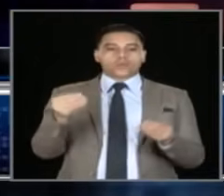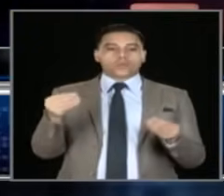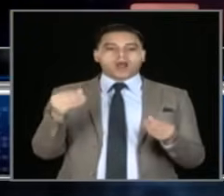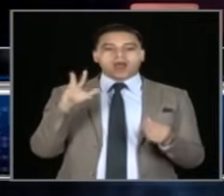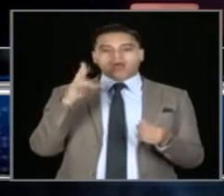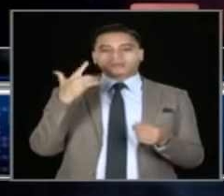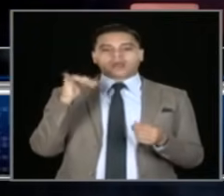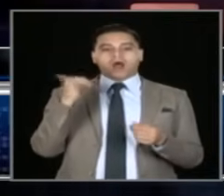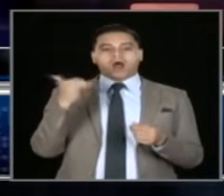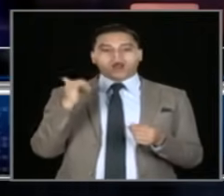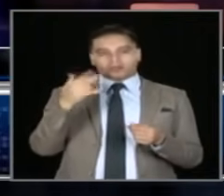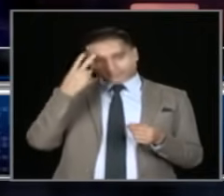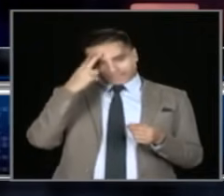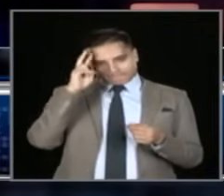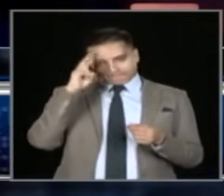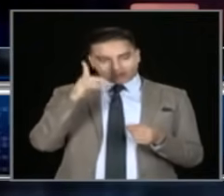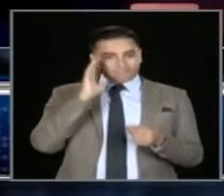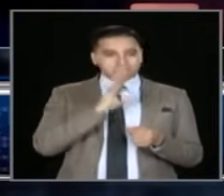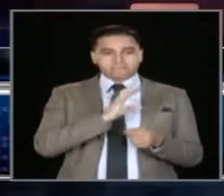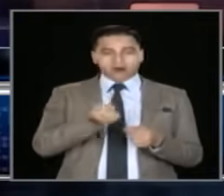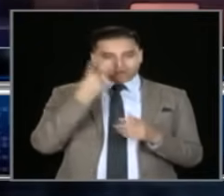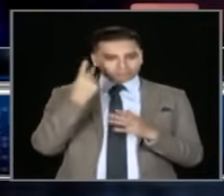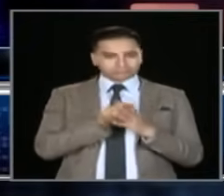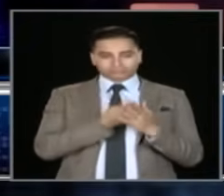هو؟ من أشهر رواياته